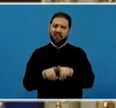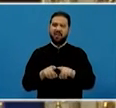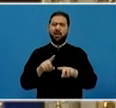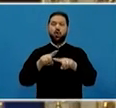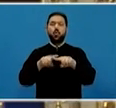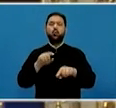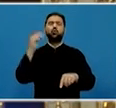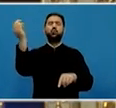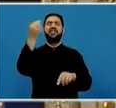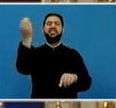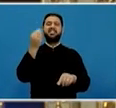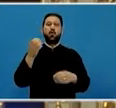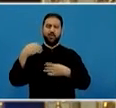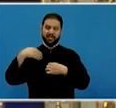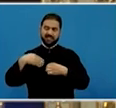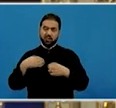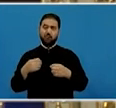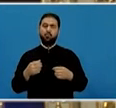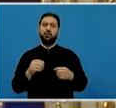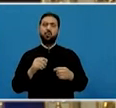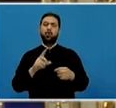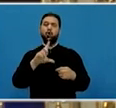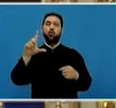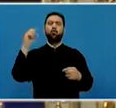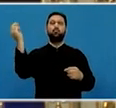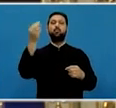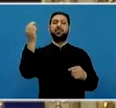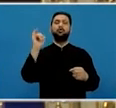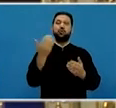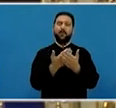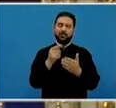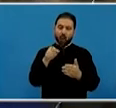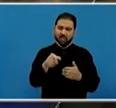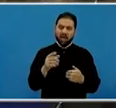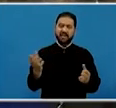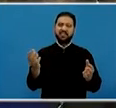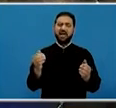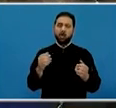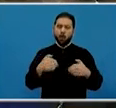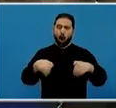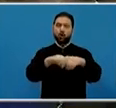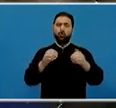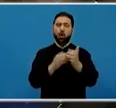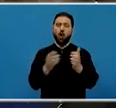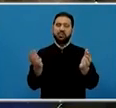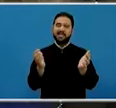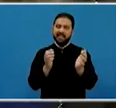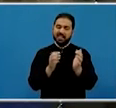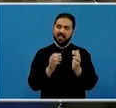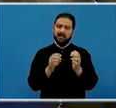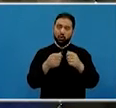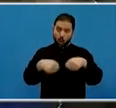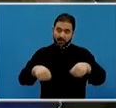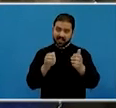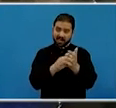desăvârșită de iubire din sânul Preasfintei Treimi, și bineînțeles că spre aceasta trebuie să tindem cu toții, însă pentru aceasta trebuie